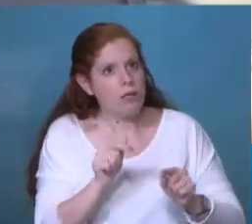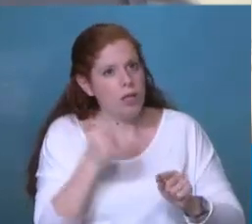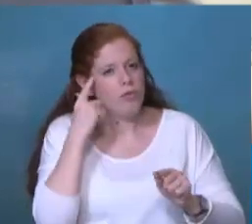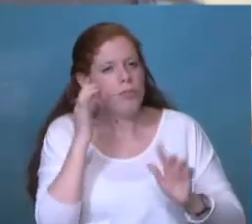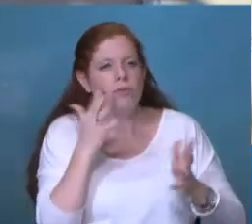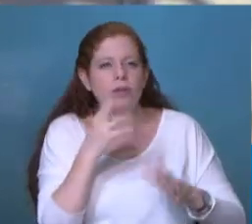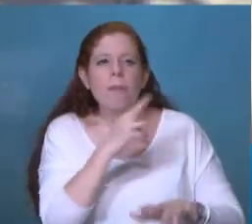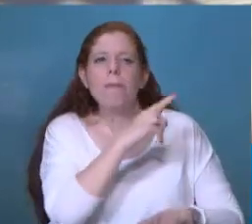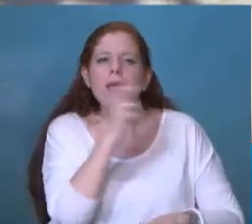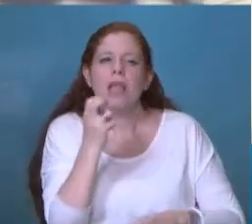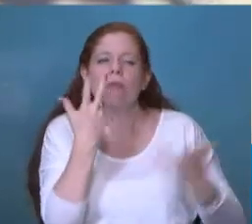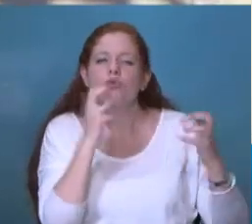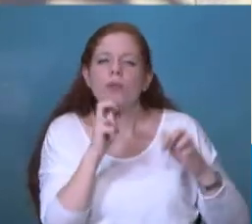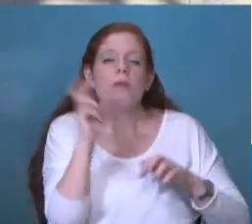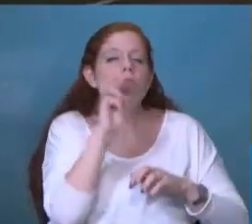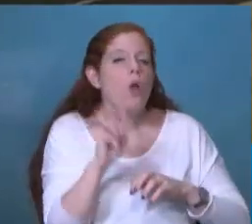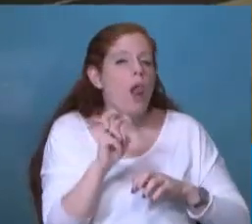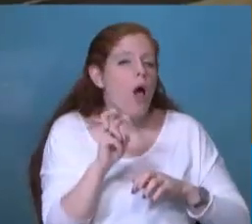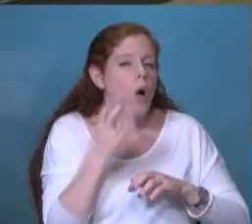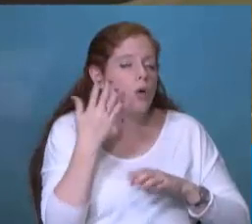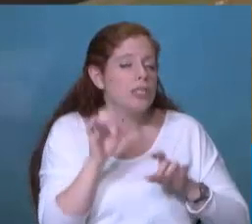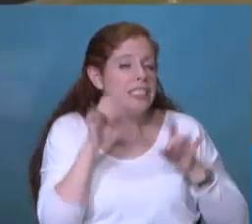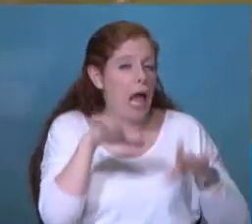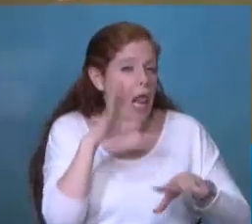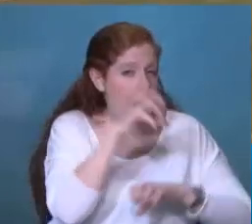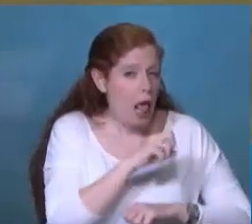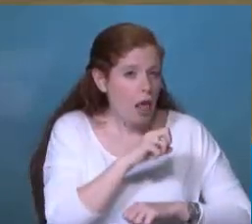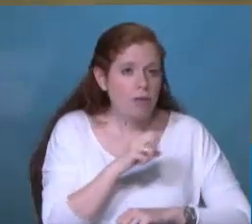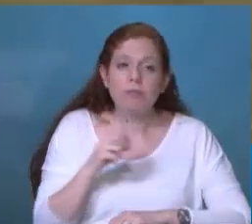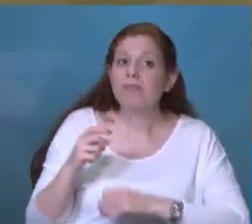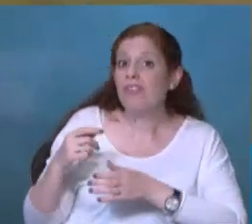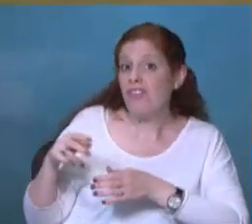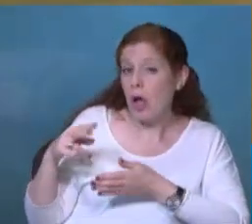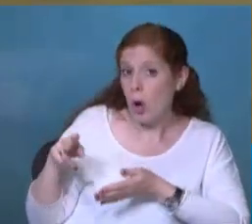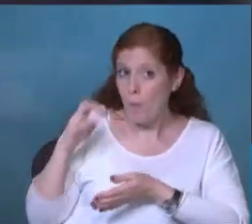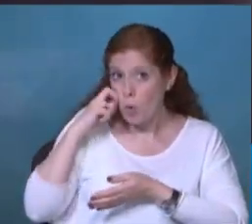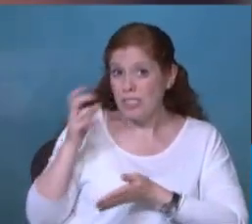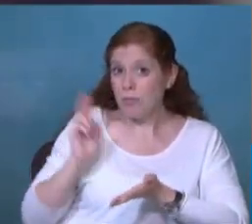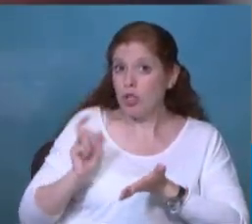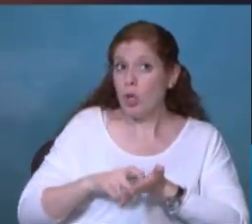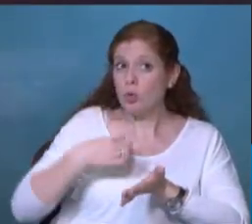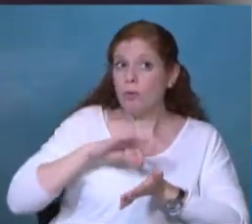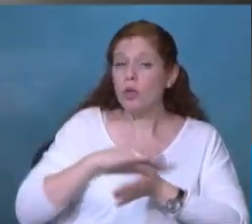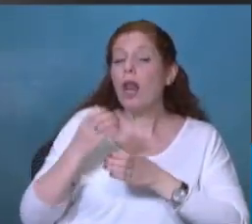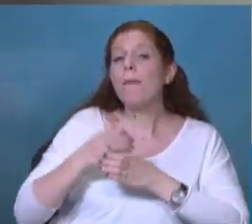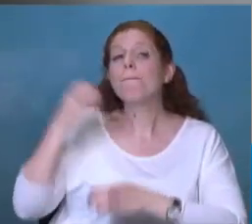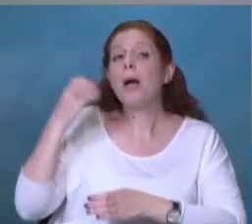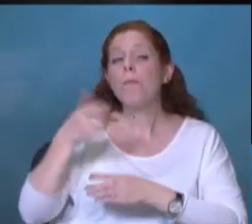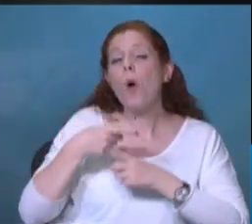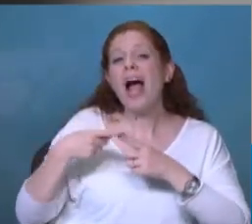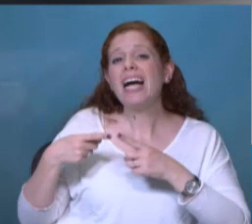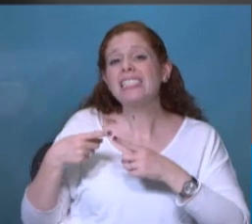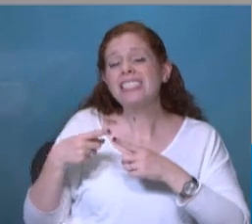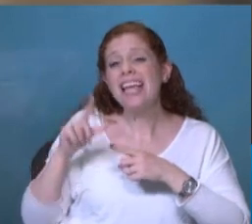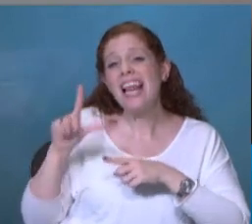around $280 per night. וכבונוס, זה מה שדרשו מאיתנו על בקבוק חצי ליטר של קוקה קולה